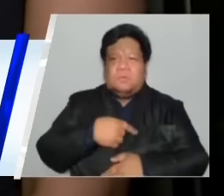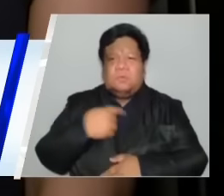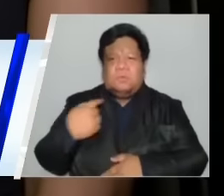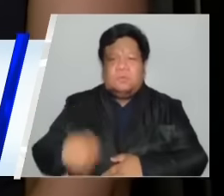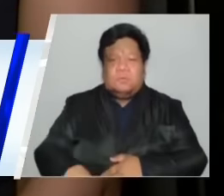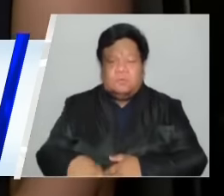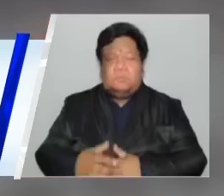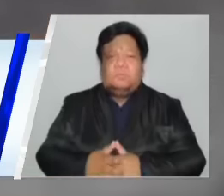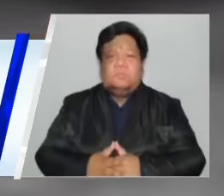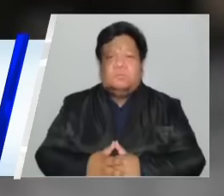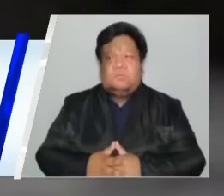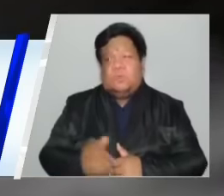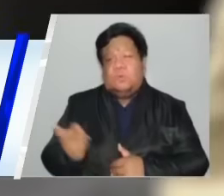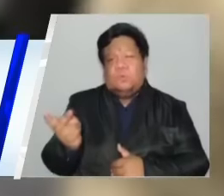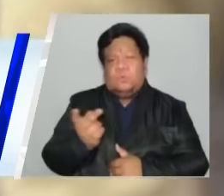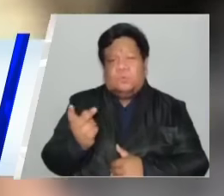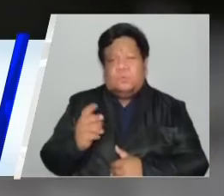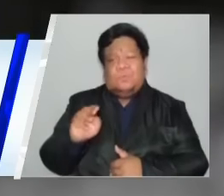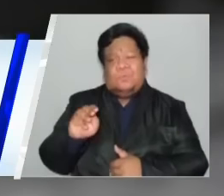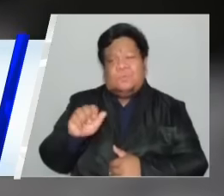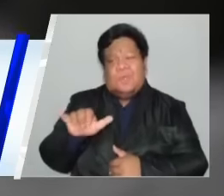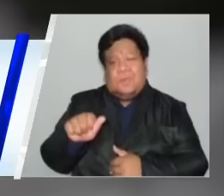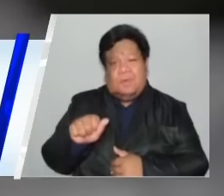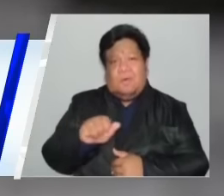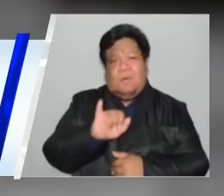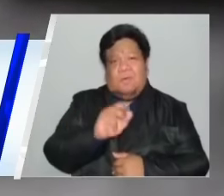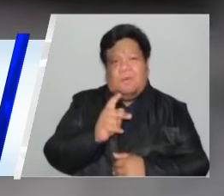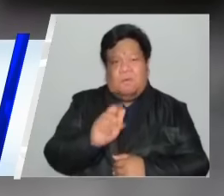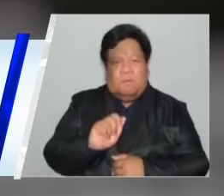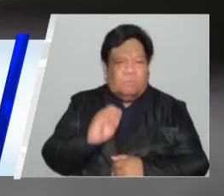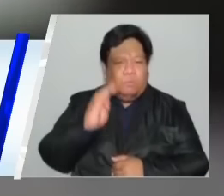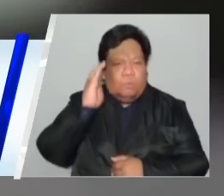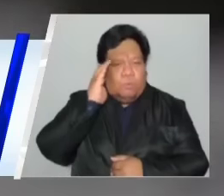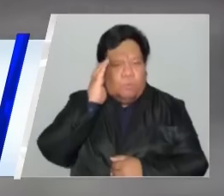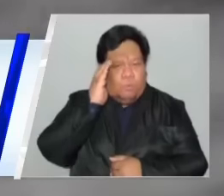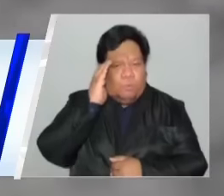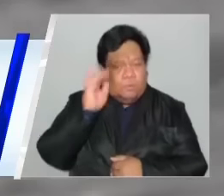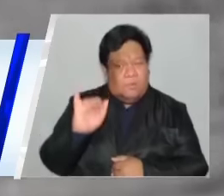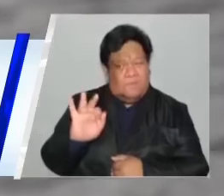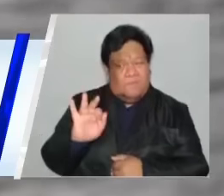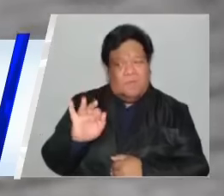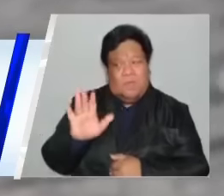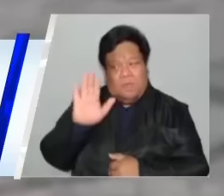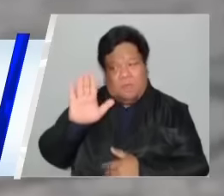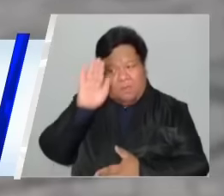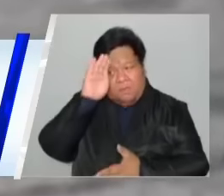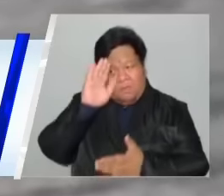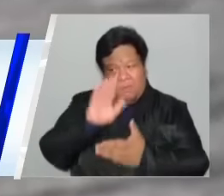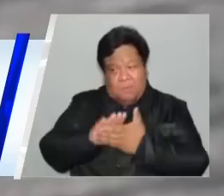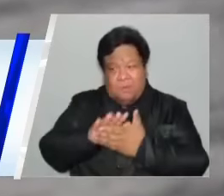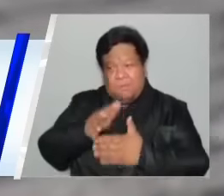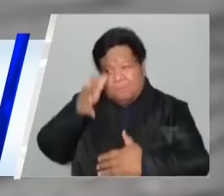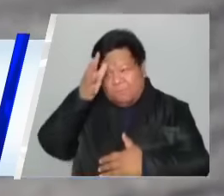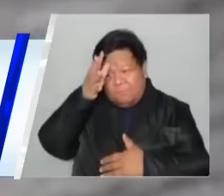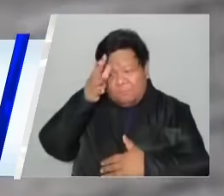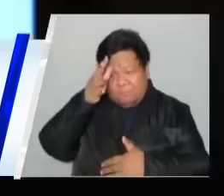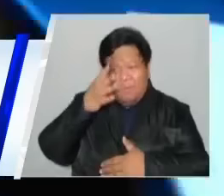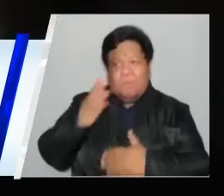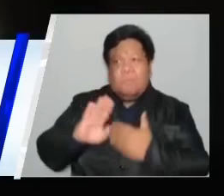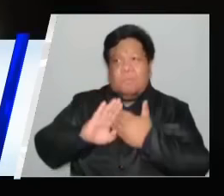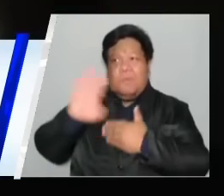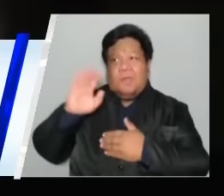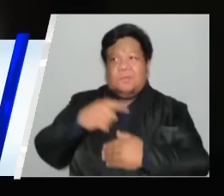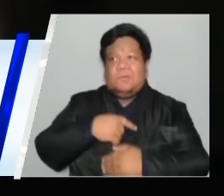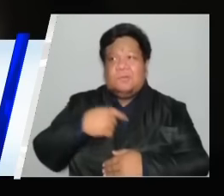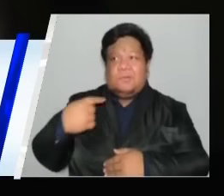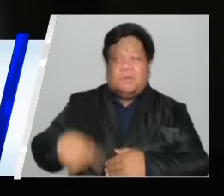na oras na ma-deport. Posibleng hindi na makitang muli ng kanilang mga anak ang kanilang mga ama. Kaya panawagan nila sa gobyerno. Yung may anak